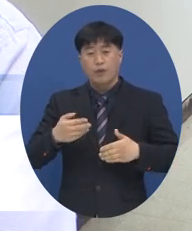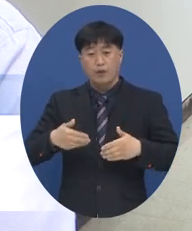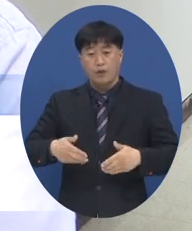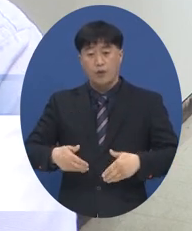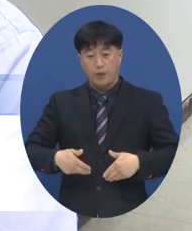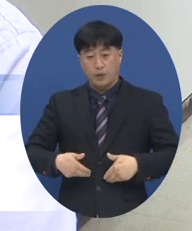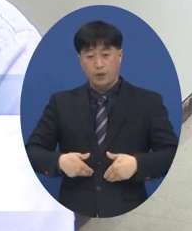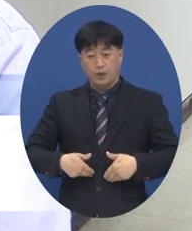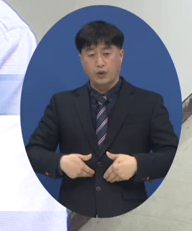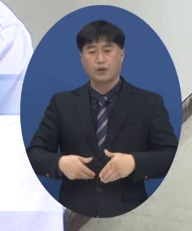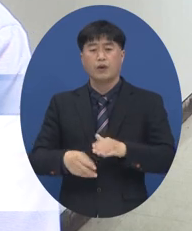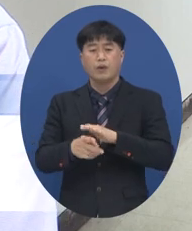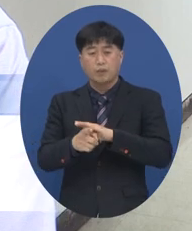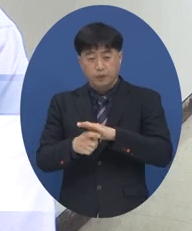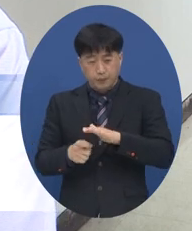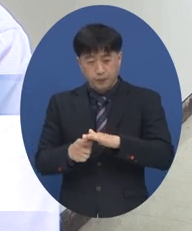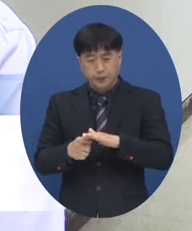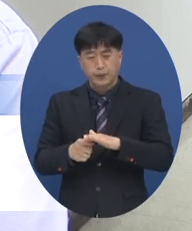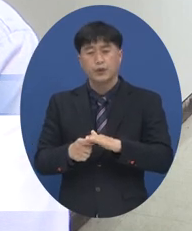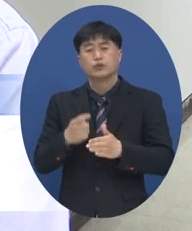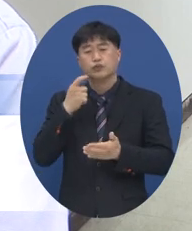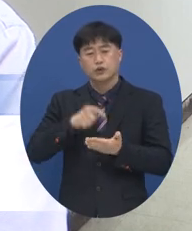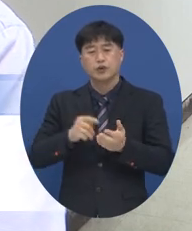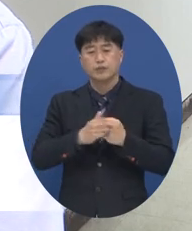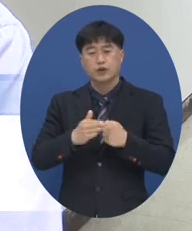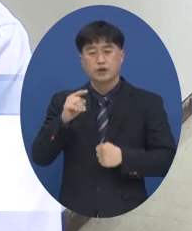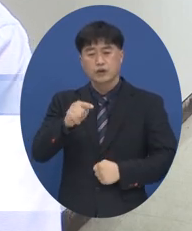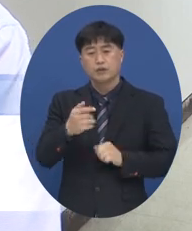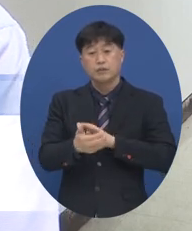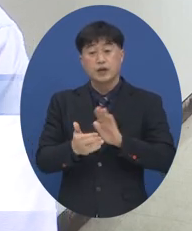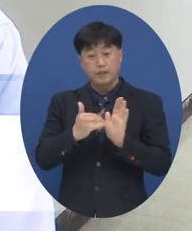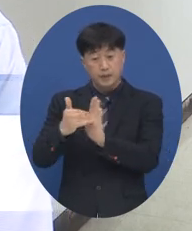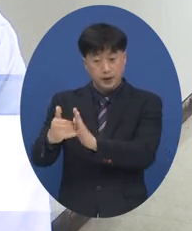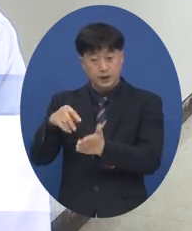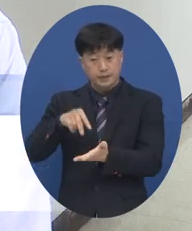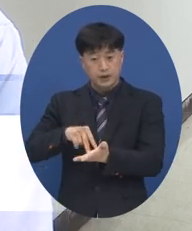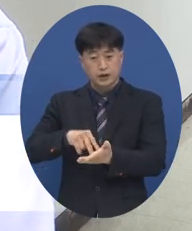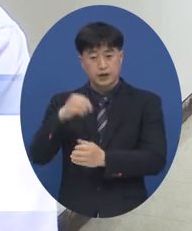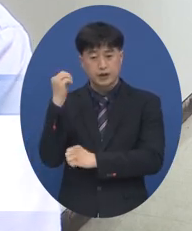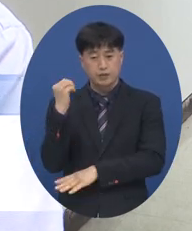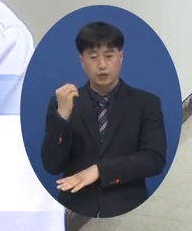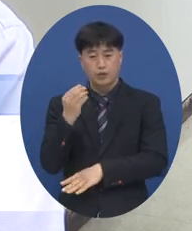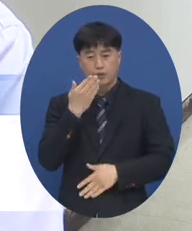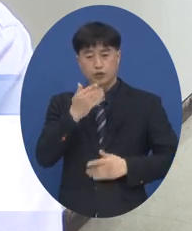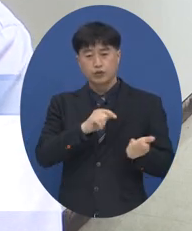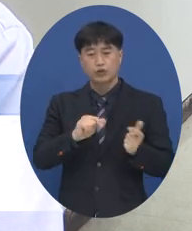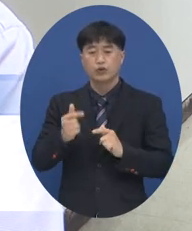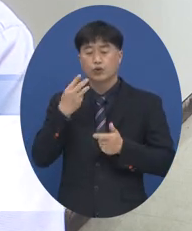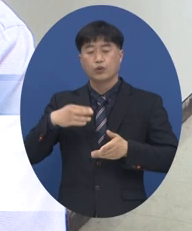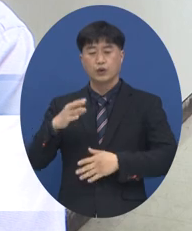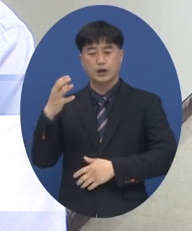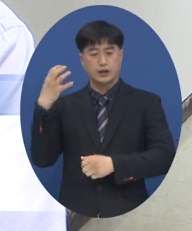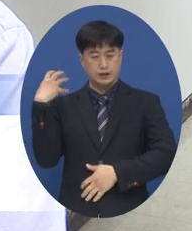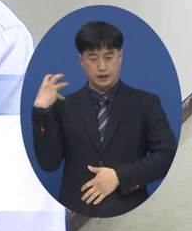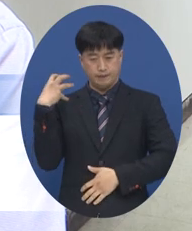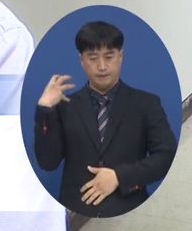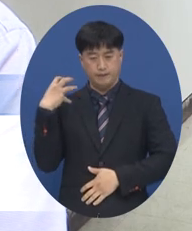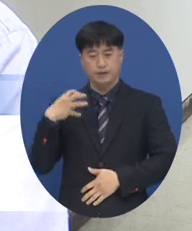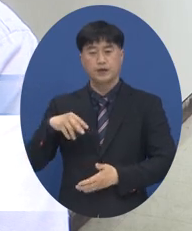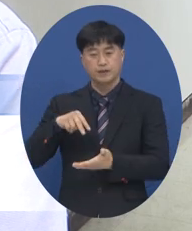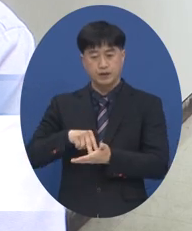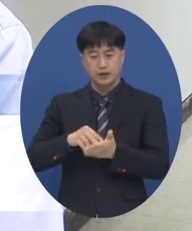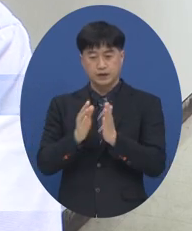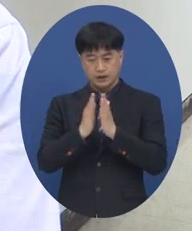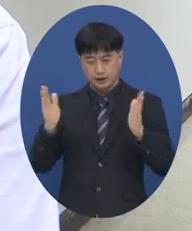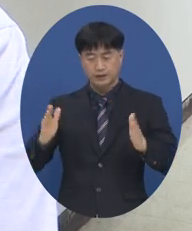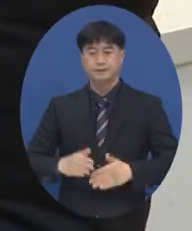장발장 범죄에 쉽게 노출되다 보니까 그런 부분들을 예방하는 차원에서 기본적인 먹거리는 경기도가